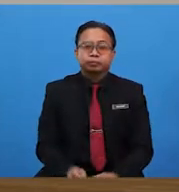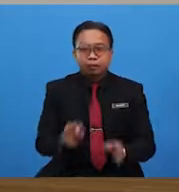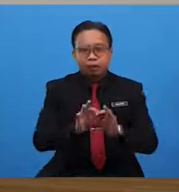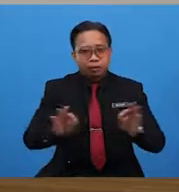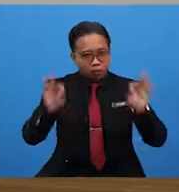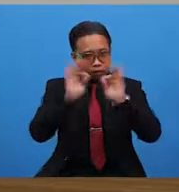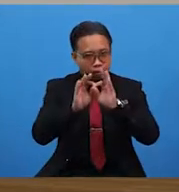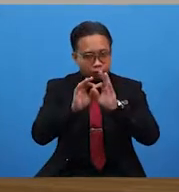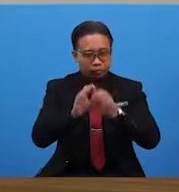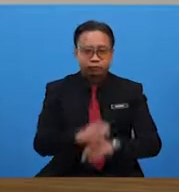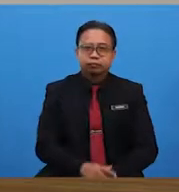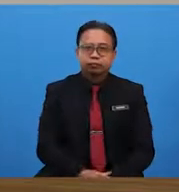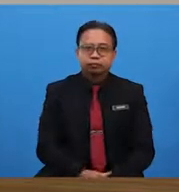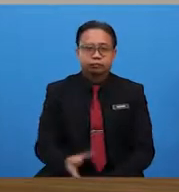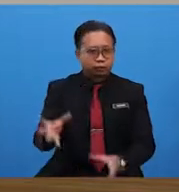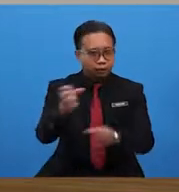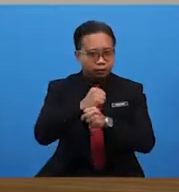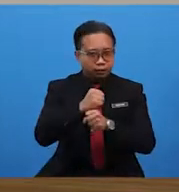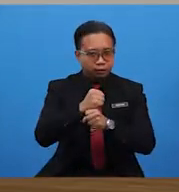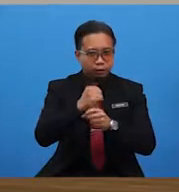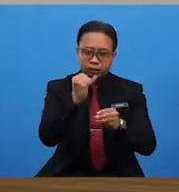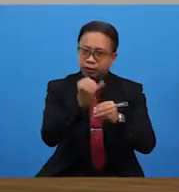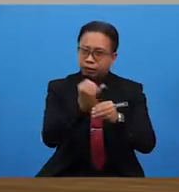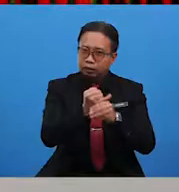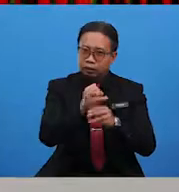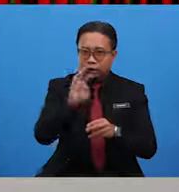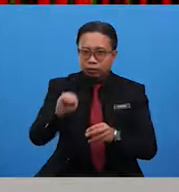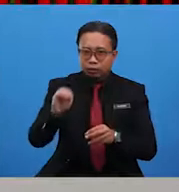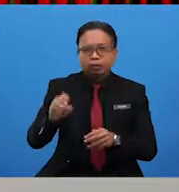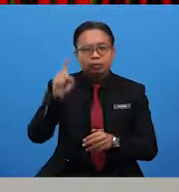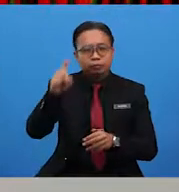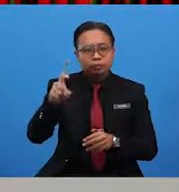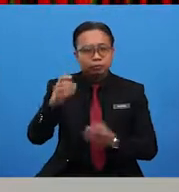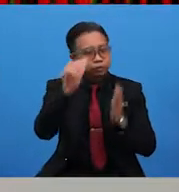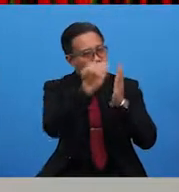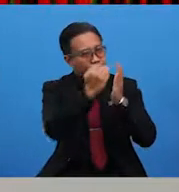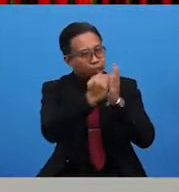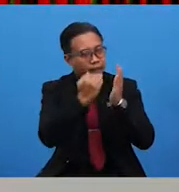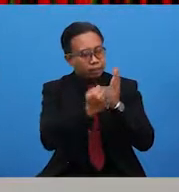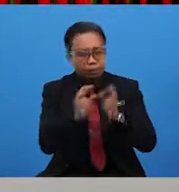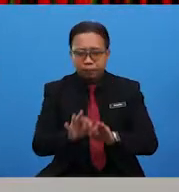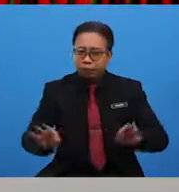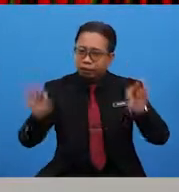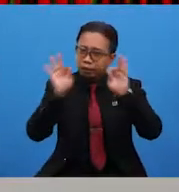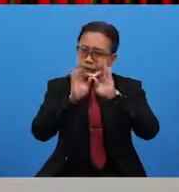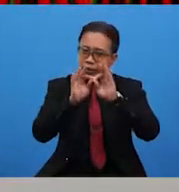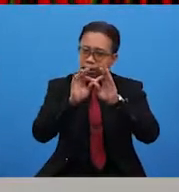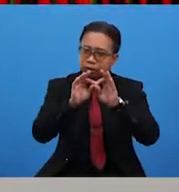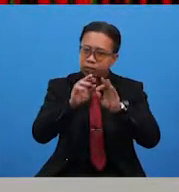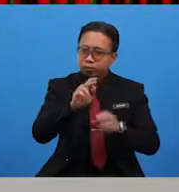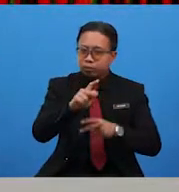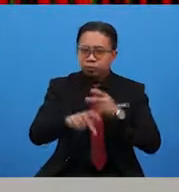kepentingan pelaksanaan hasil karya pelajar perlu menyelesaikan kepentingan Project